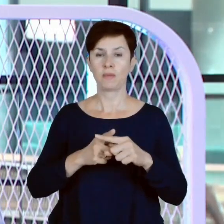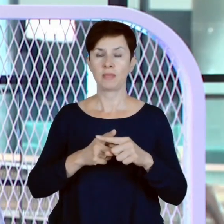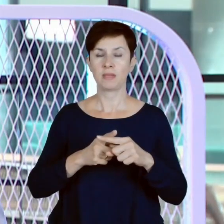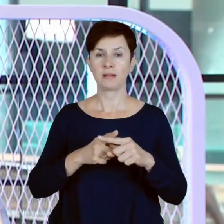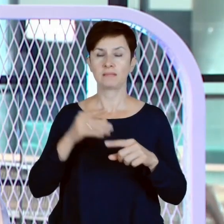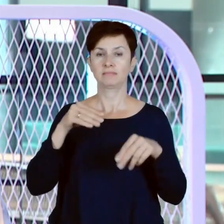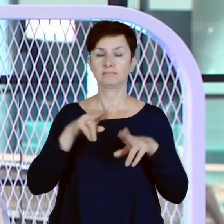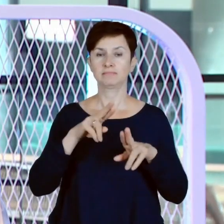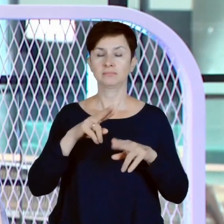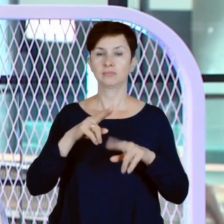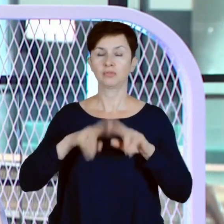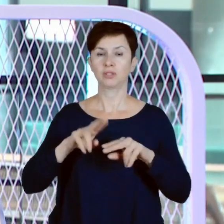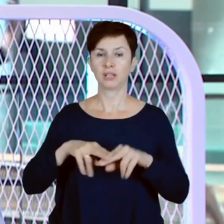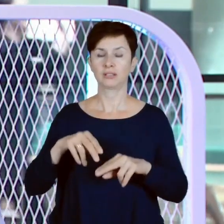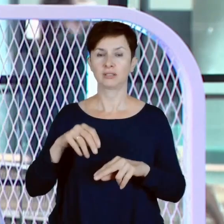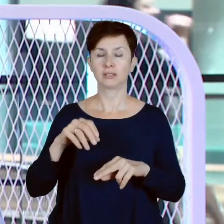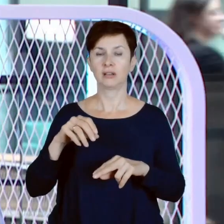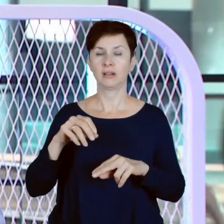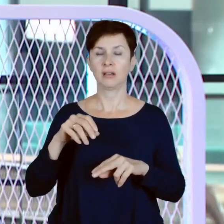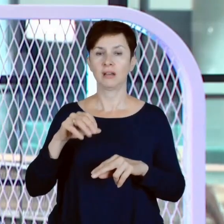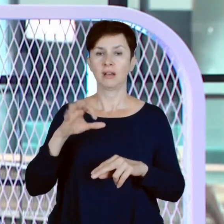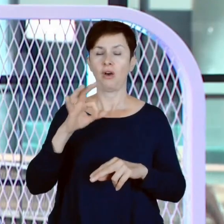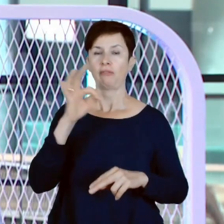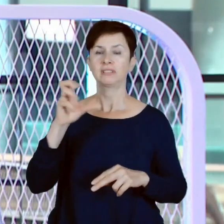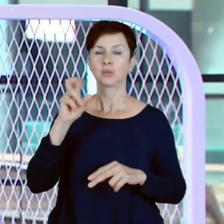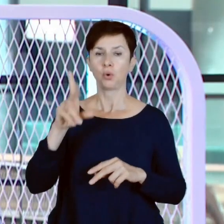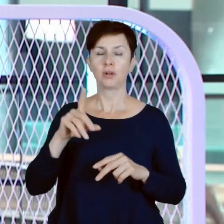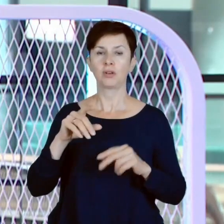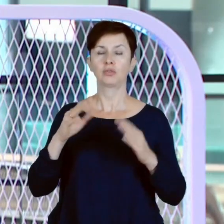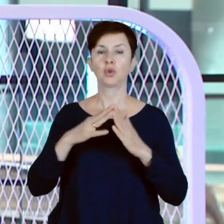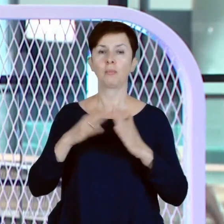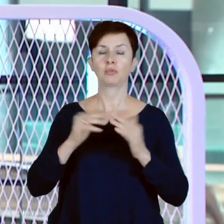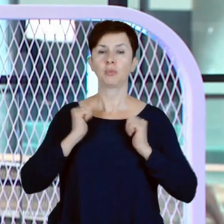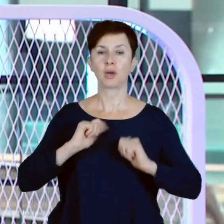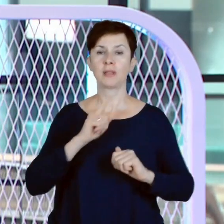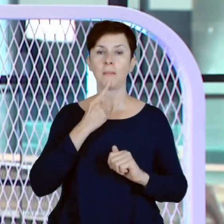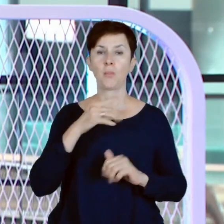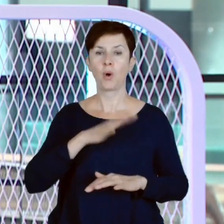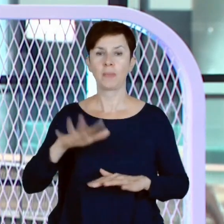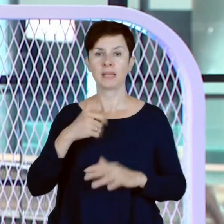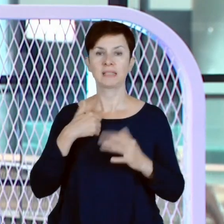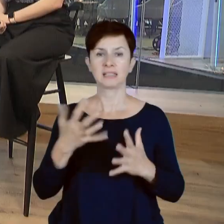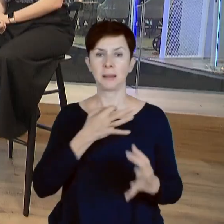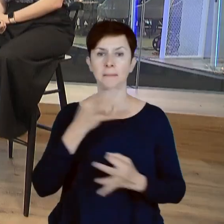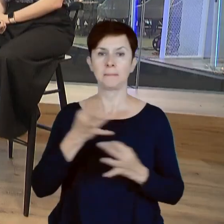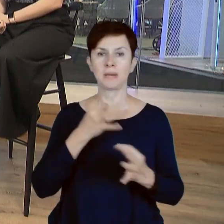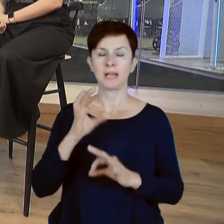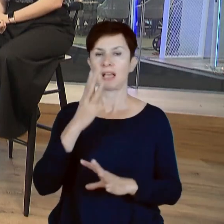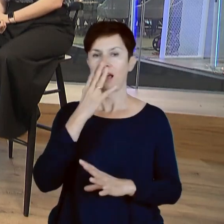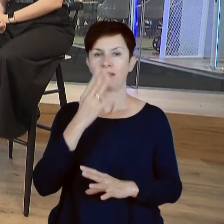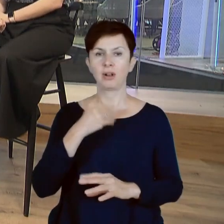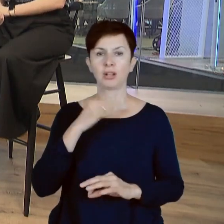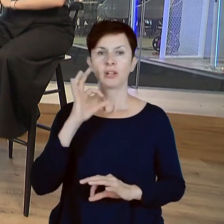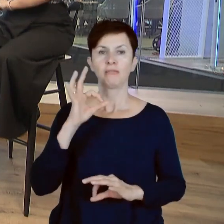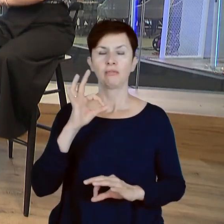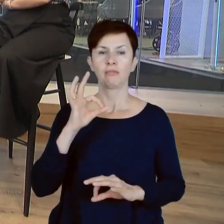Offschool, współtwórczynią Domu Spokojnej Młodości. Ja bym chciała ciebie popytać trochę o to, jak to jest z tymi nawykami u